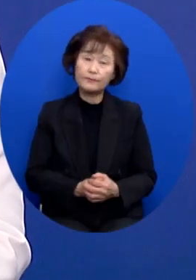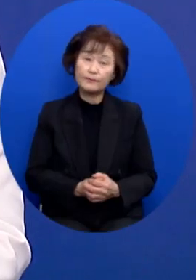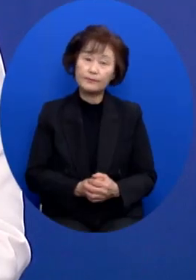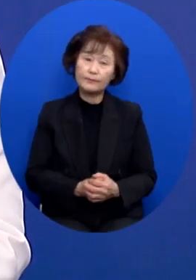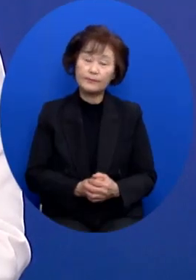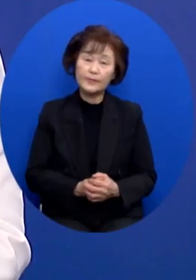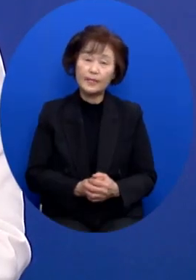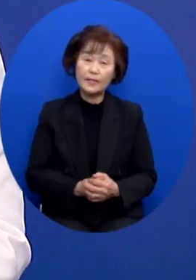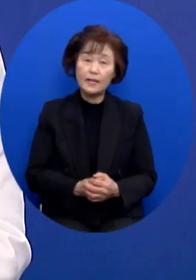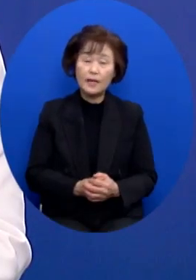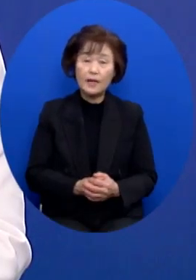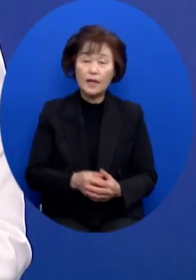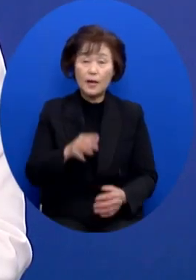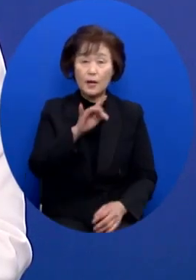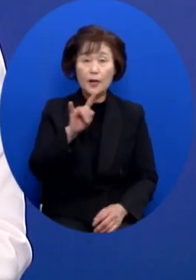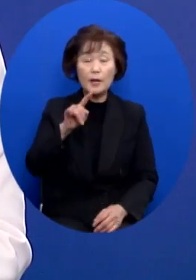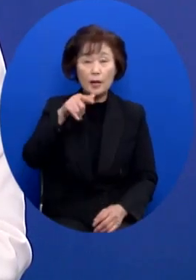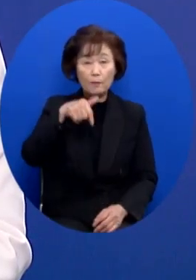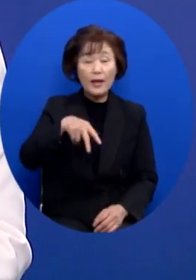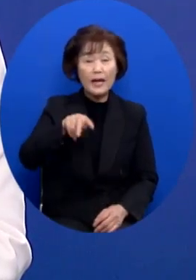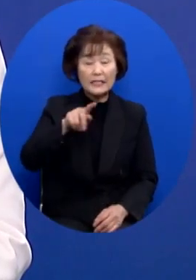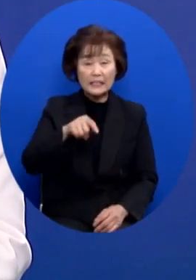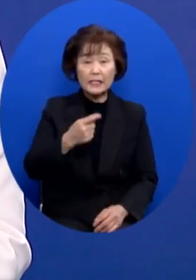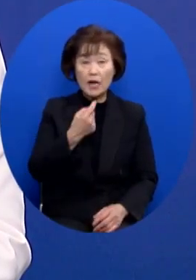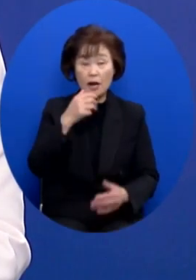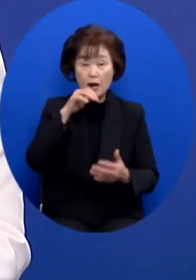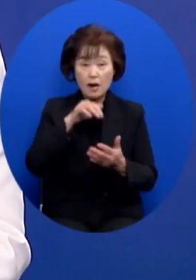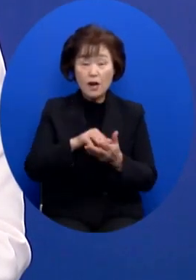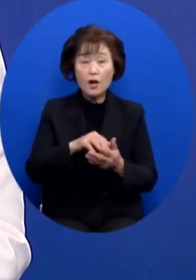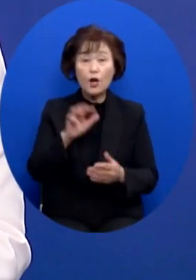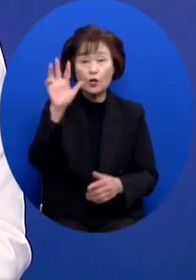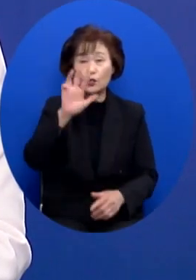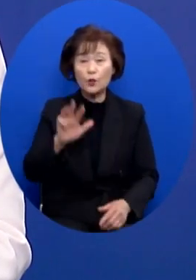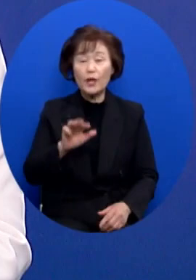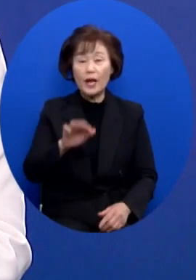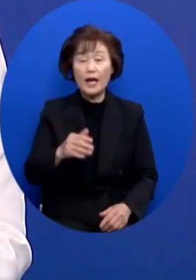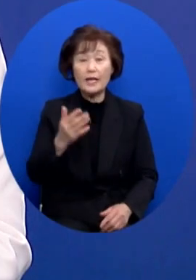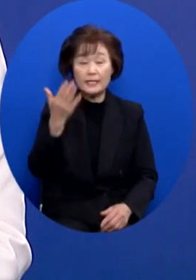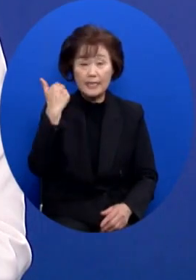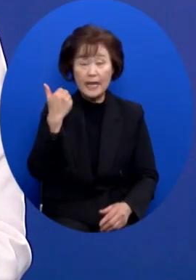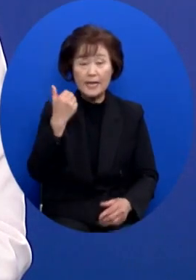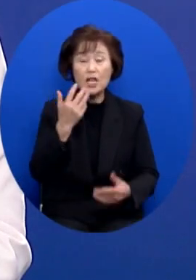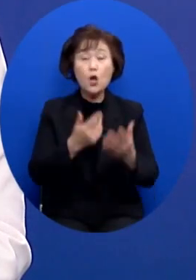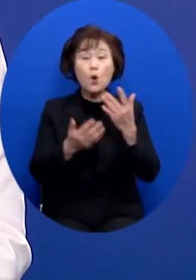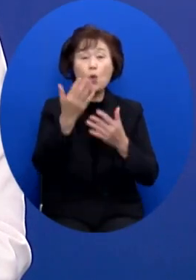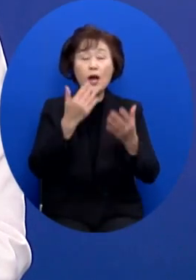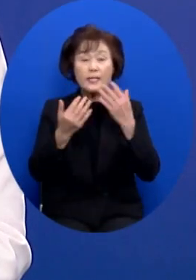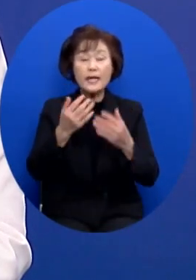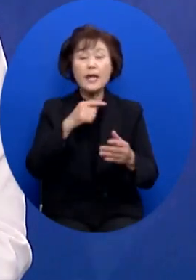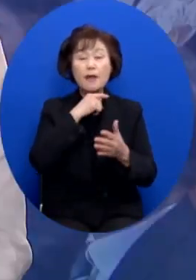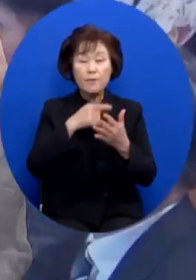대한예수교 장로회 백석 총회가 지난 22일 화재 피해를 입은 교회의 후원금을